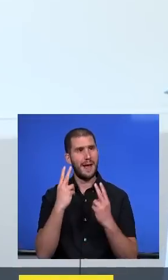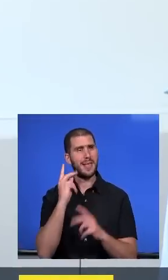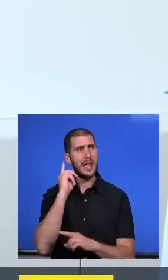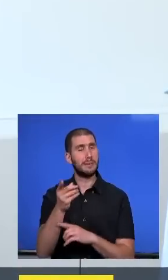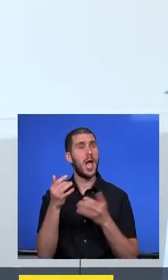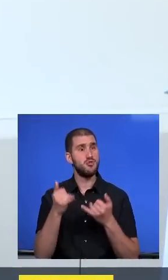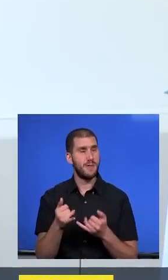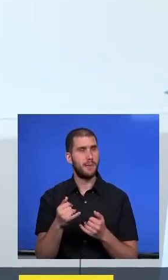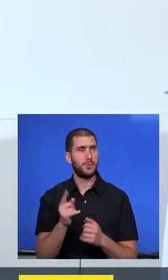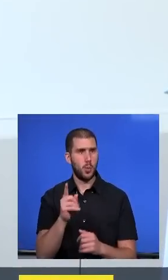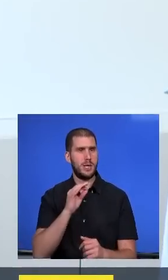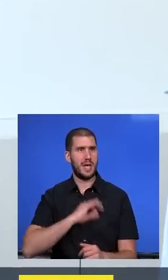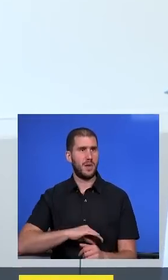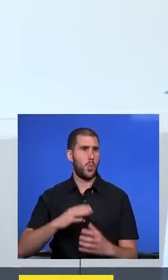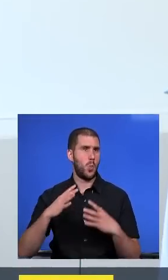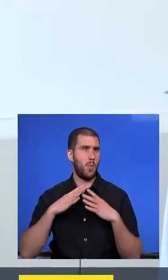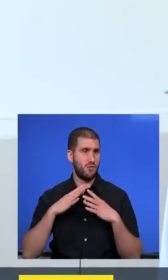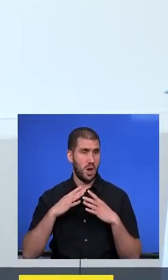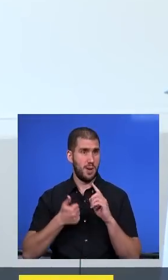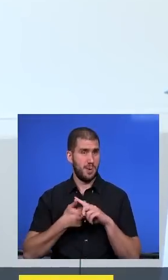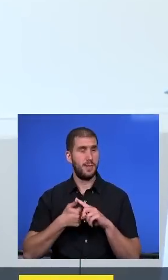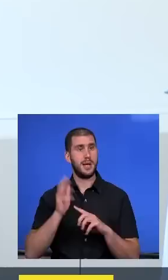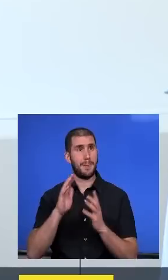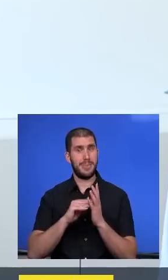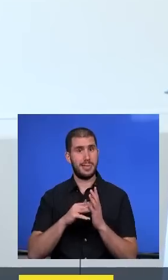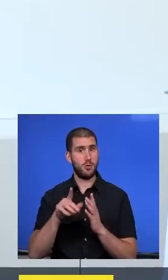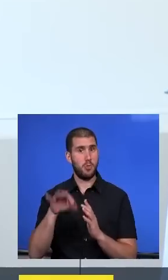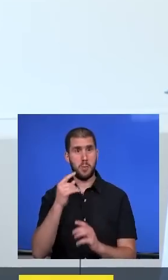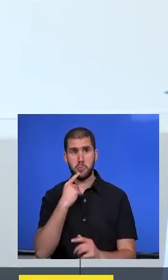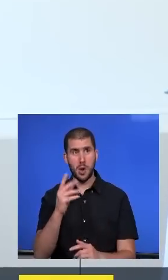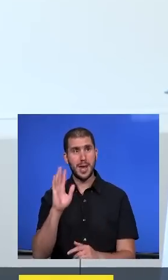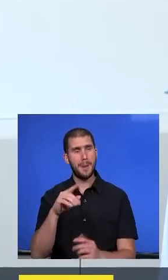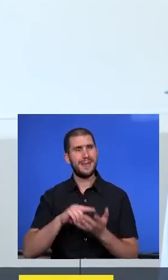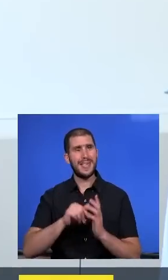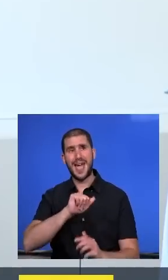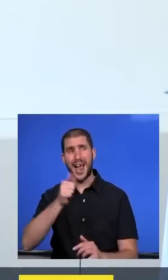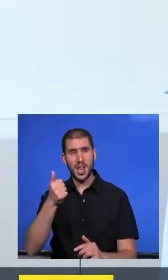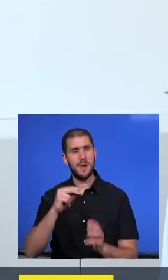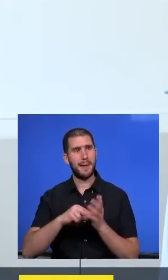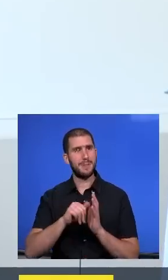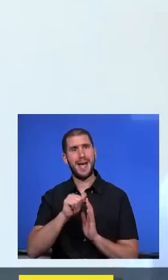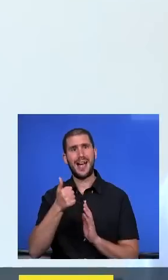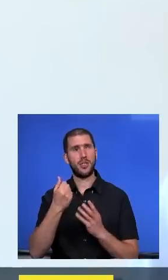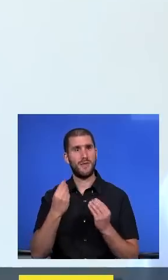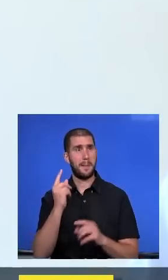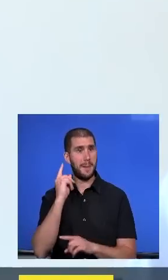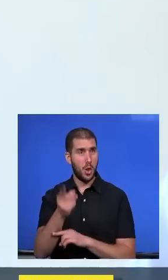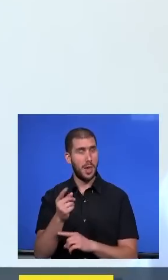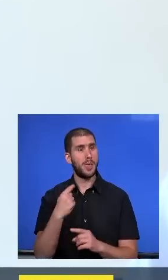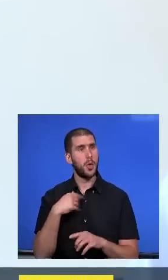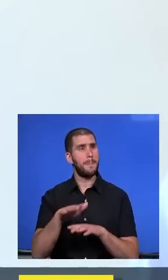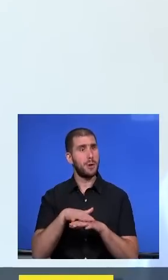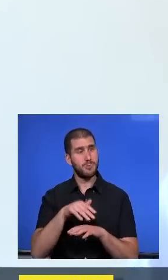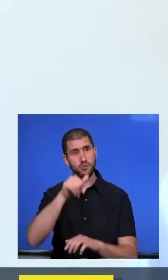להזמין עכשיו, בהחלט הוא ירוויח גם חופשה, גם תאריך שהוא בוחר, גם יעד הכי טוב ובחדרים הכי טובים במלונות, כי אנחנו